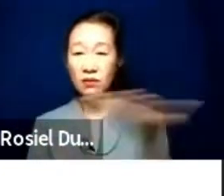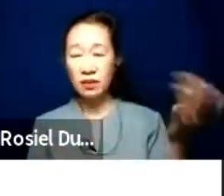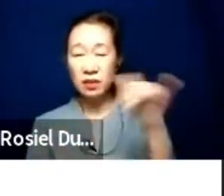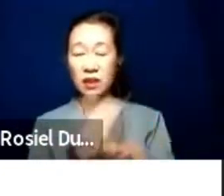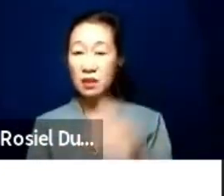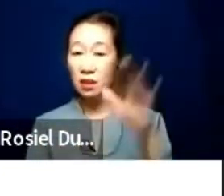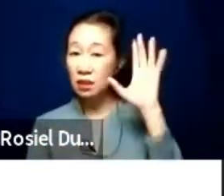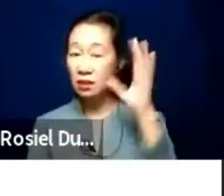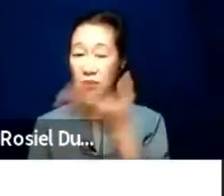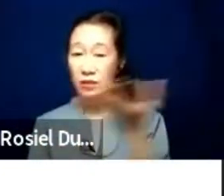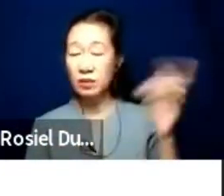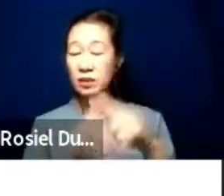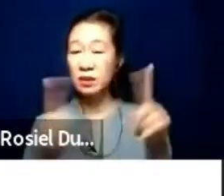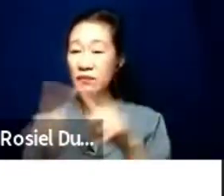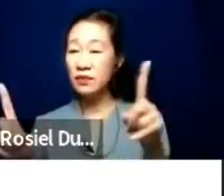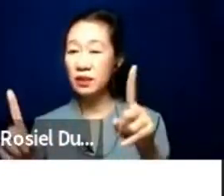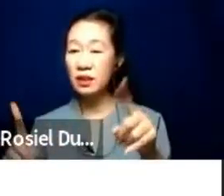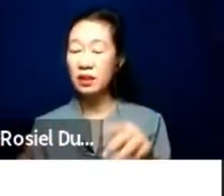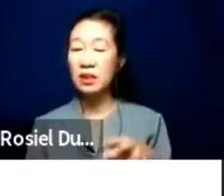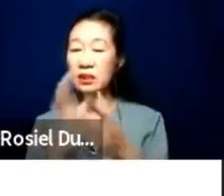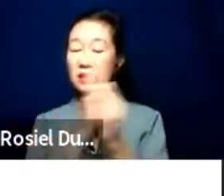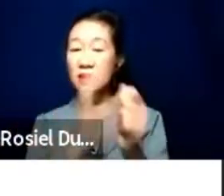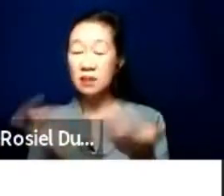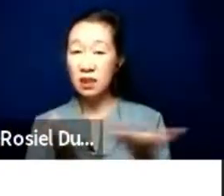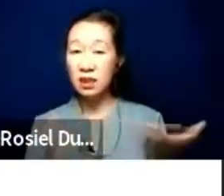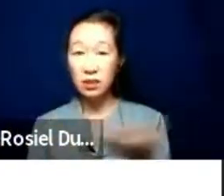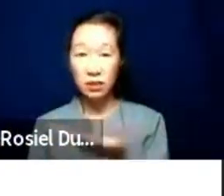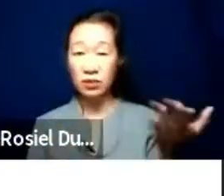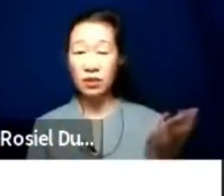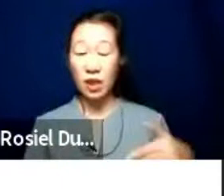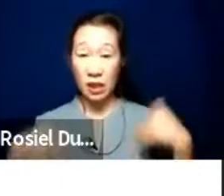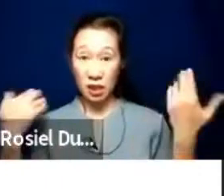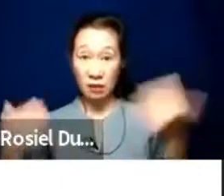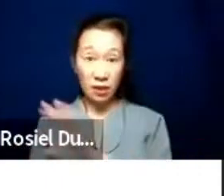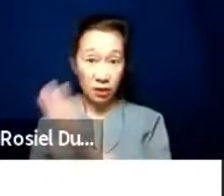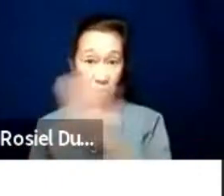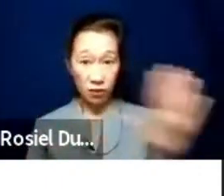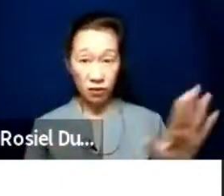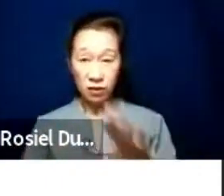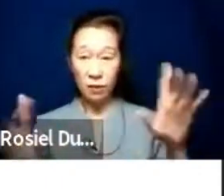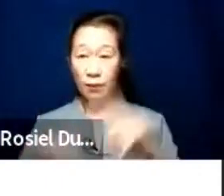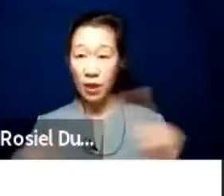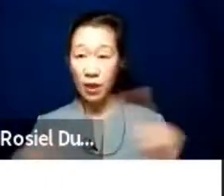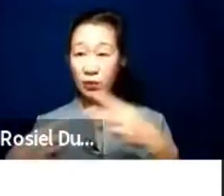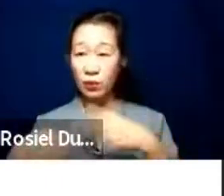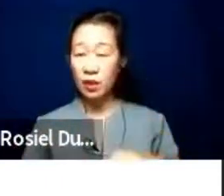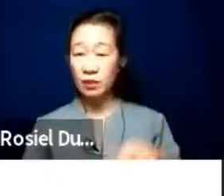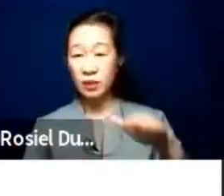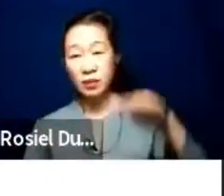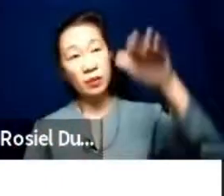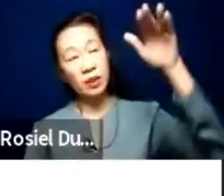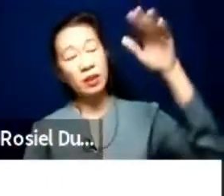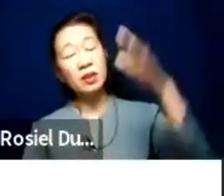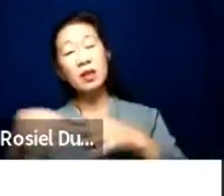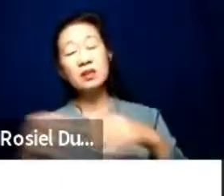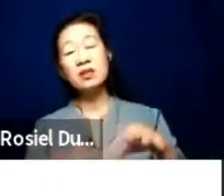yung ibang skills dito, naririnig nyo na, bata pa lang yung anak niyo, no? Pero habang lumalaki sila, even as